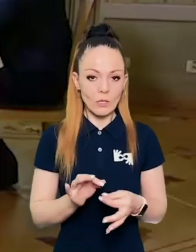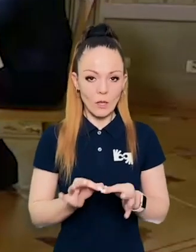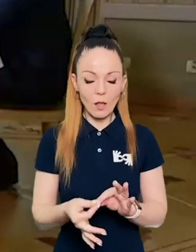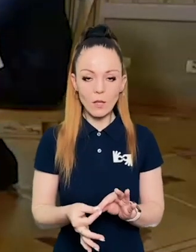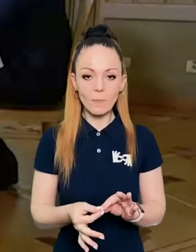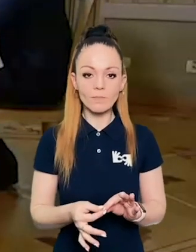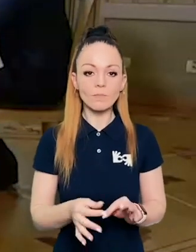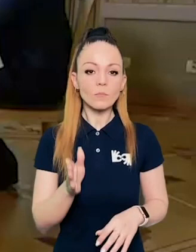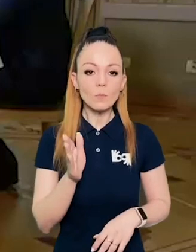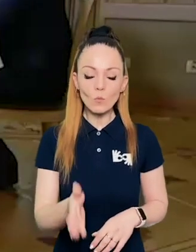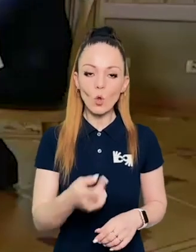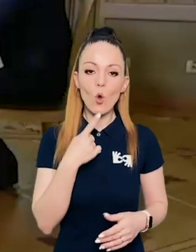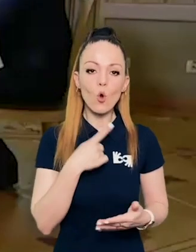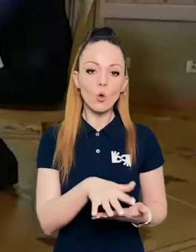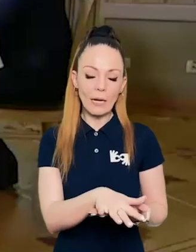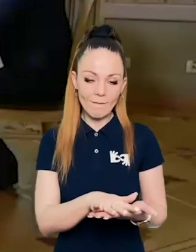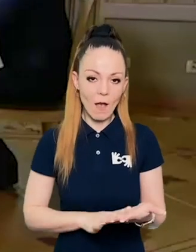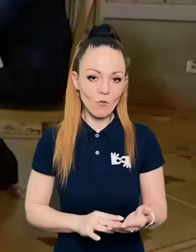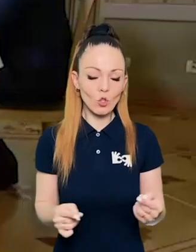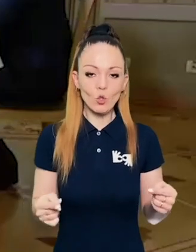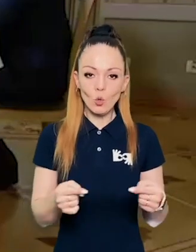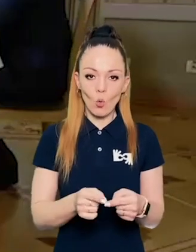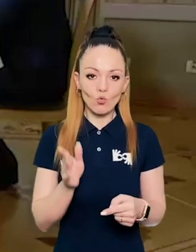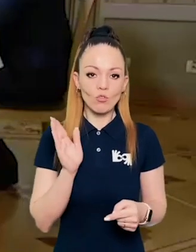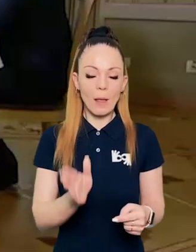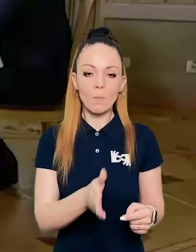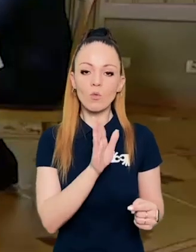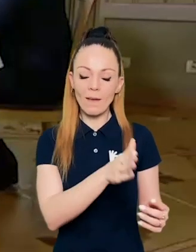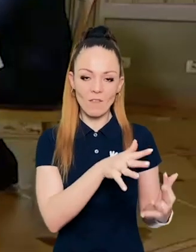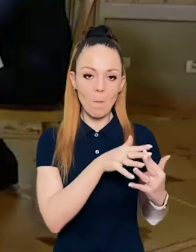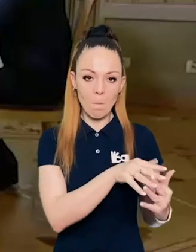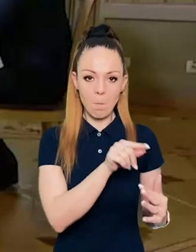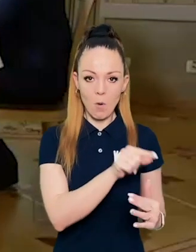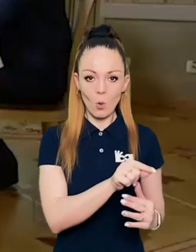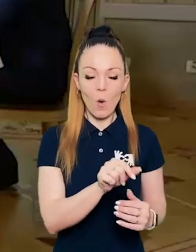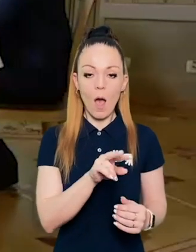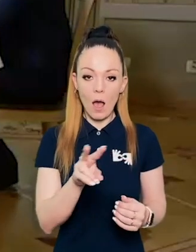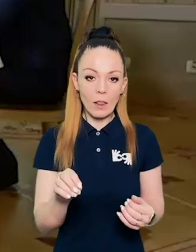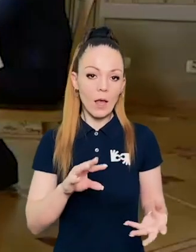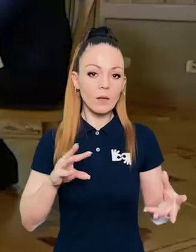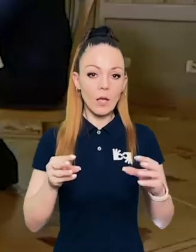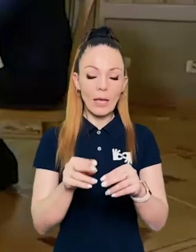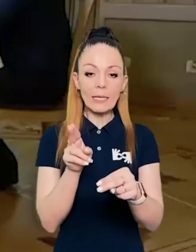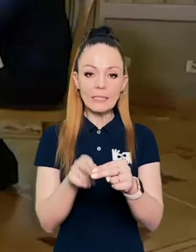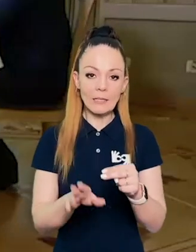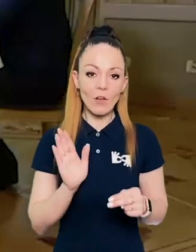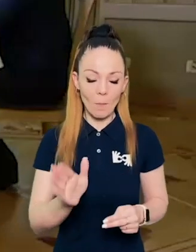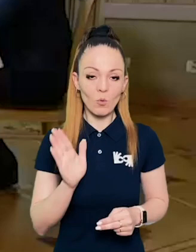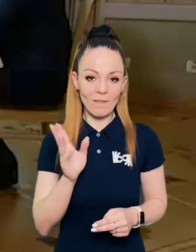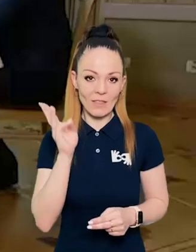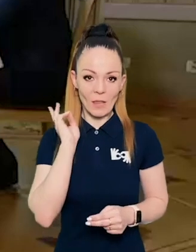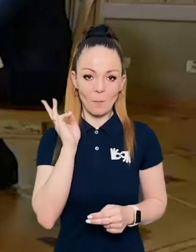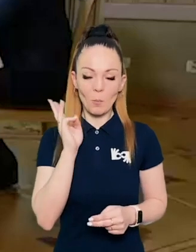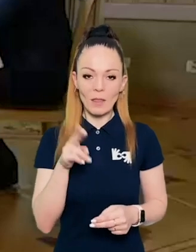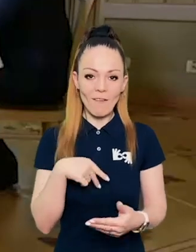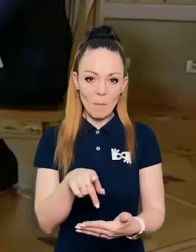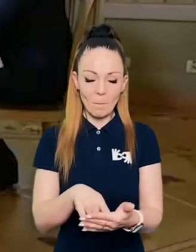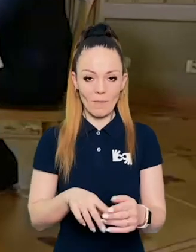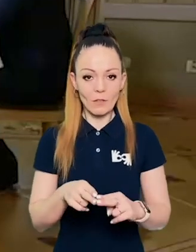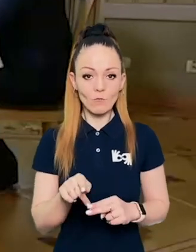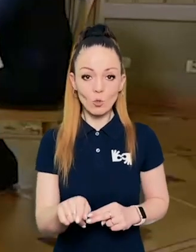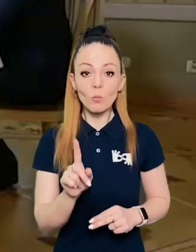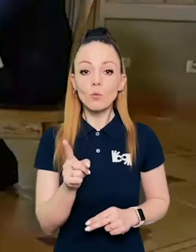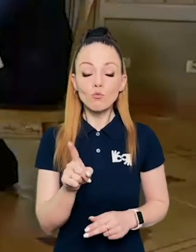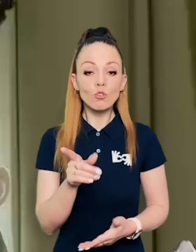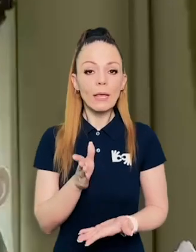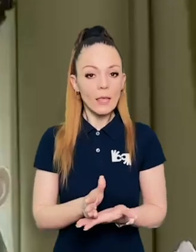буде дуже складна. Вона буде і кривава, вона точно буде в бою, але кінцівка точно буде в дипломатії.